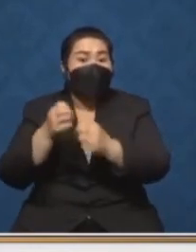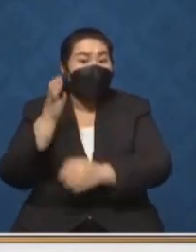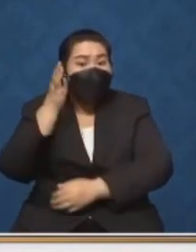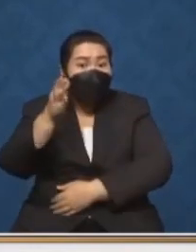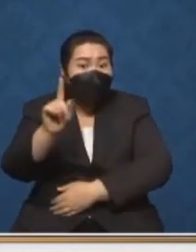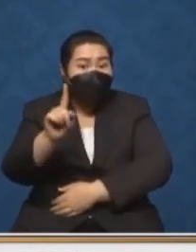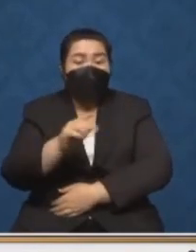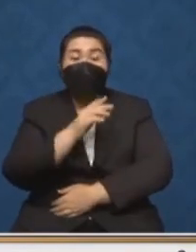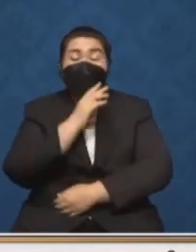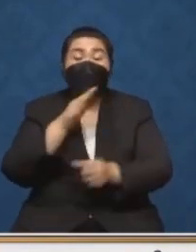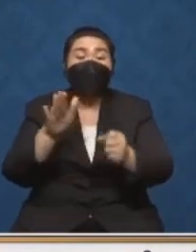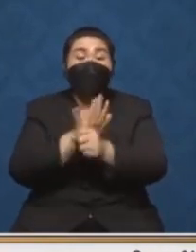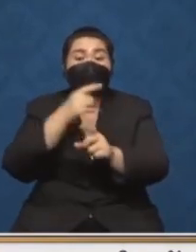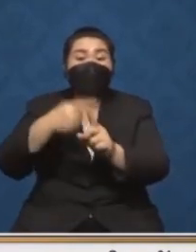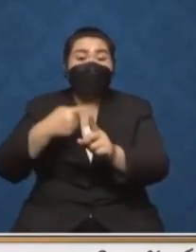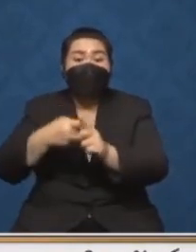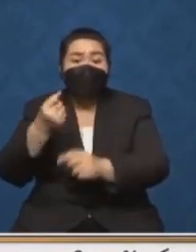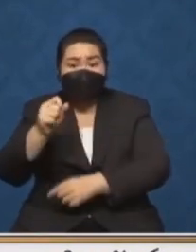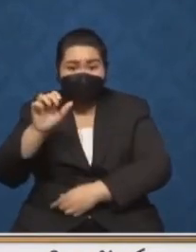หัจะครบตำหนด